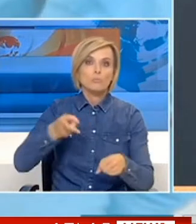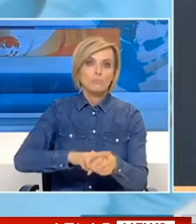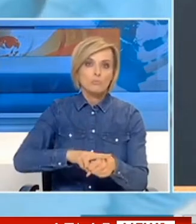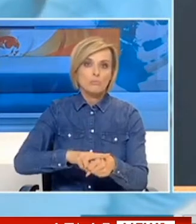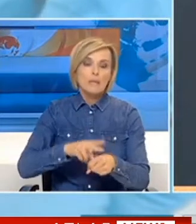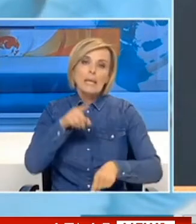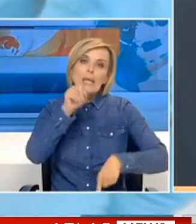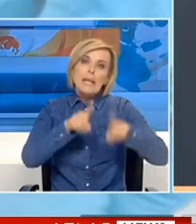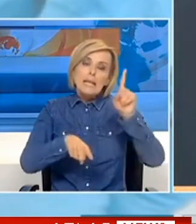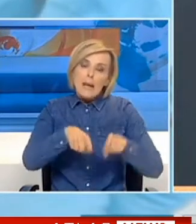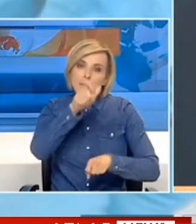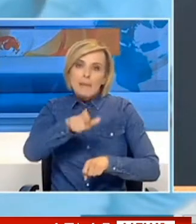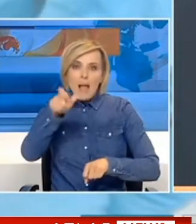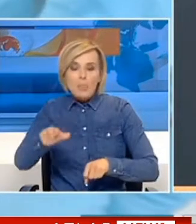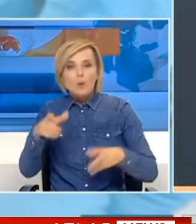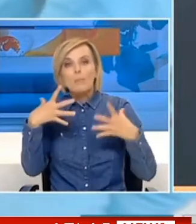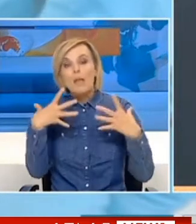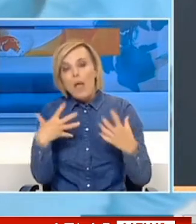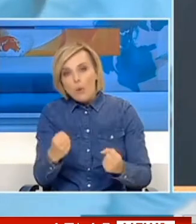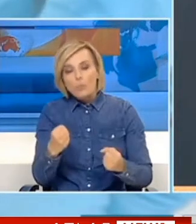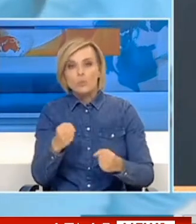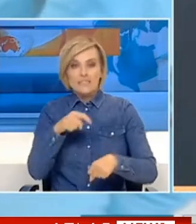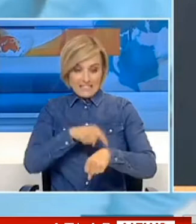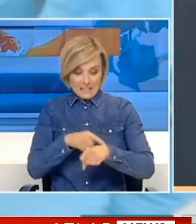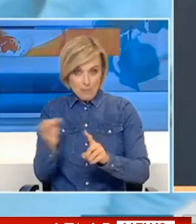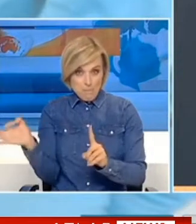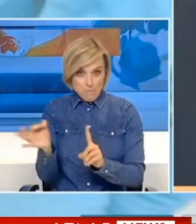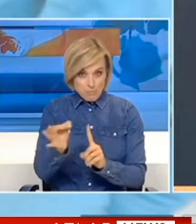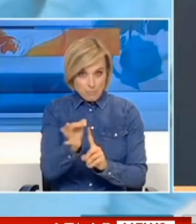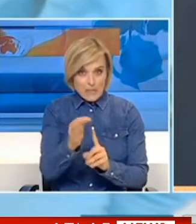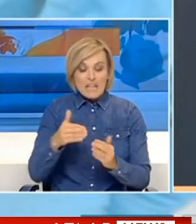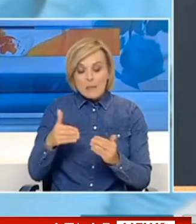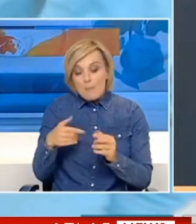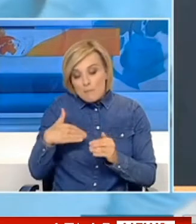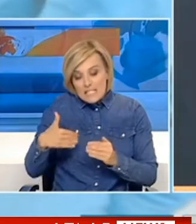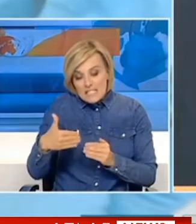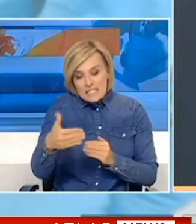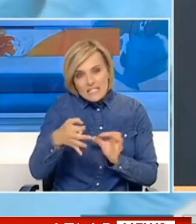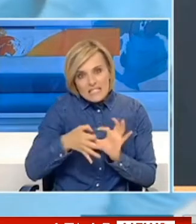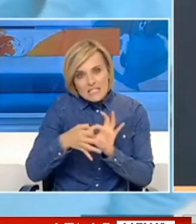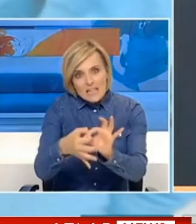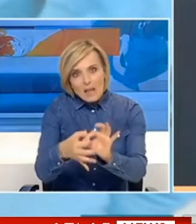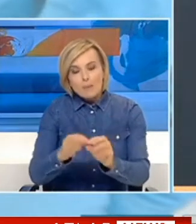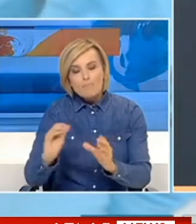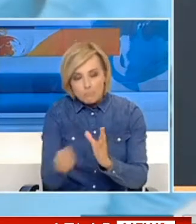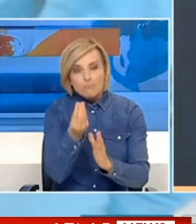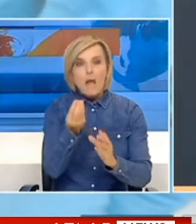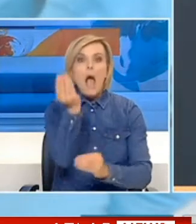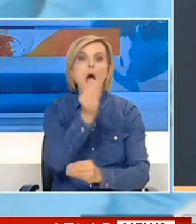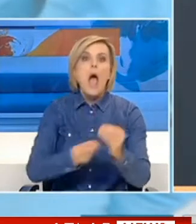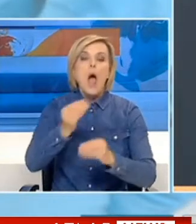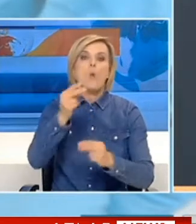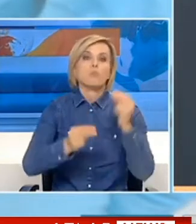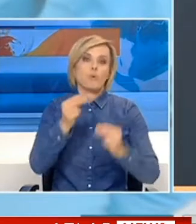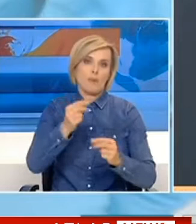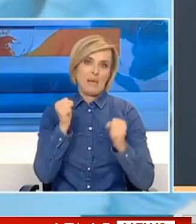από επιπλοκές της νόσου, η πορεία της οποίας στα σοβαρά περιστατικά παρατείνεται. Η μέση ηλικία των θανόντων συμπολιτών μας ήταν τα